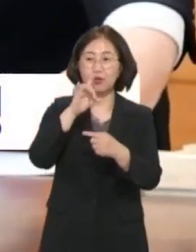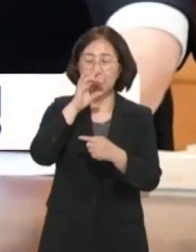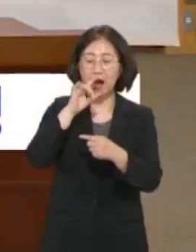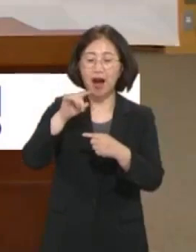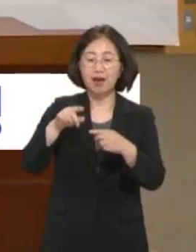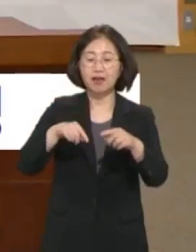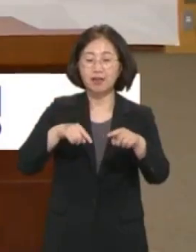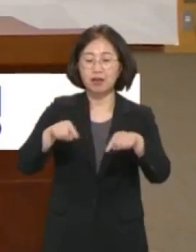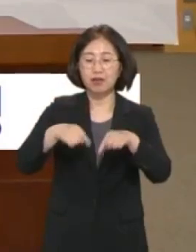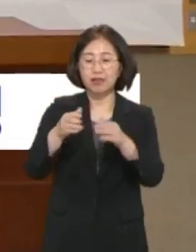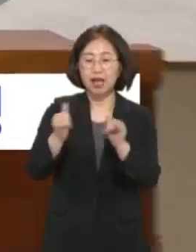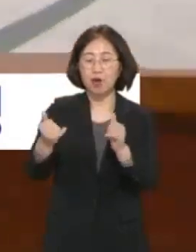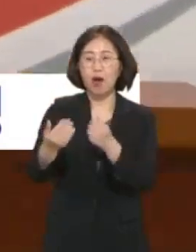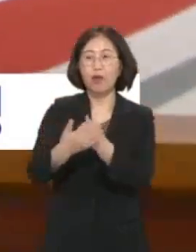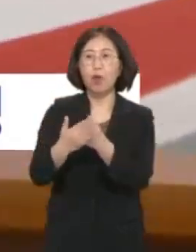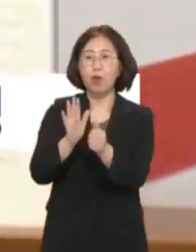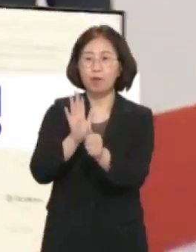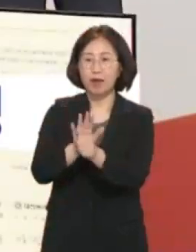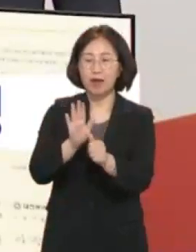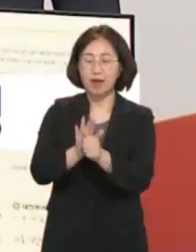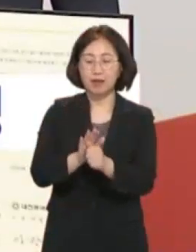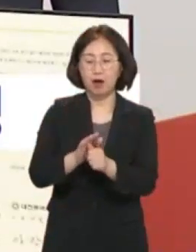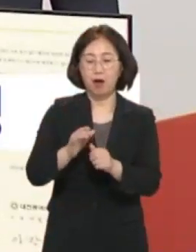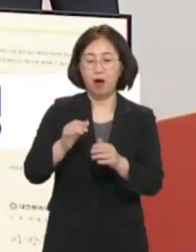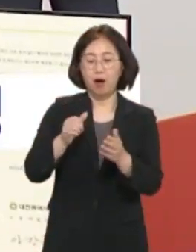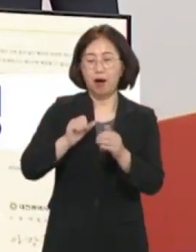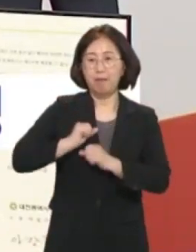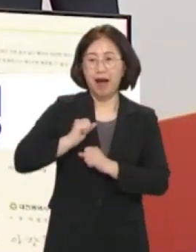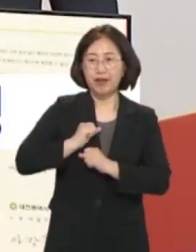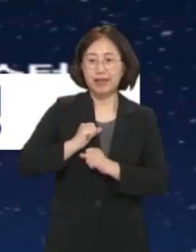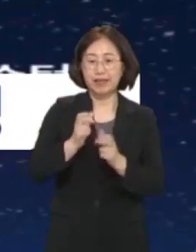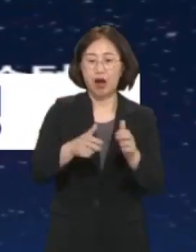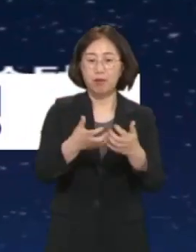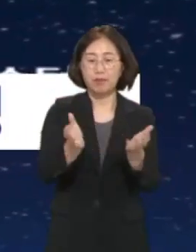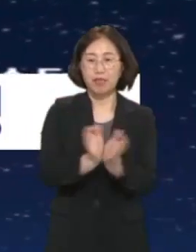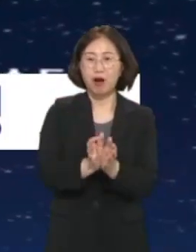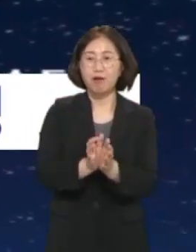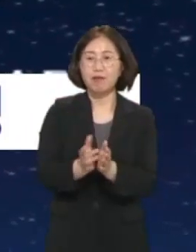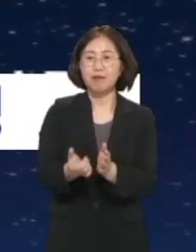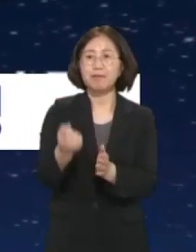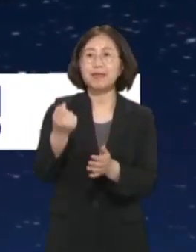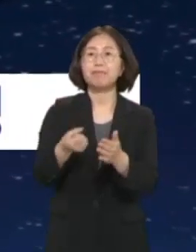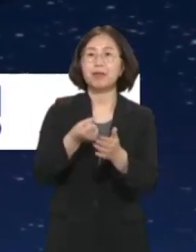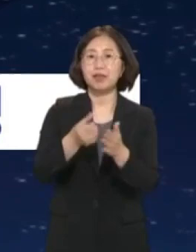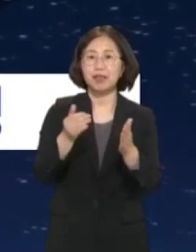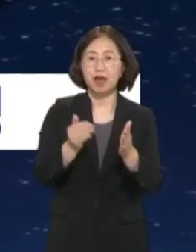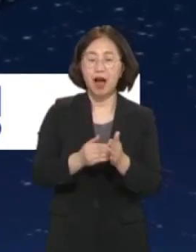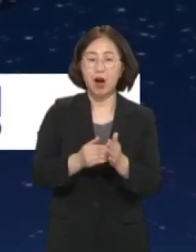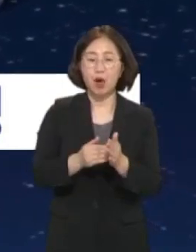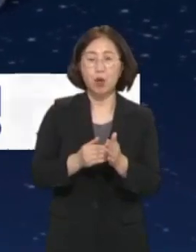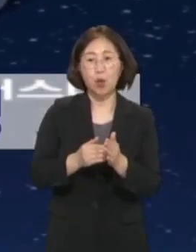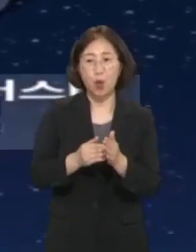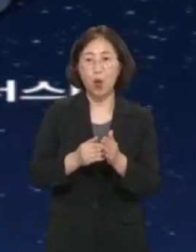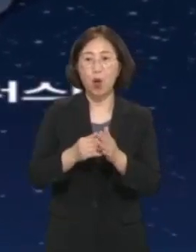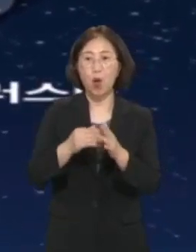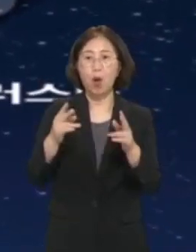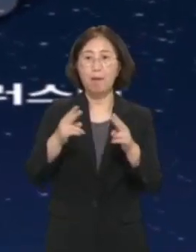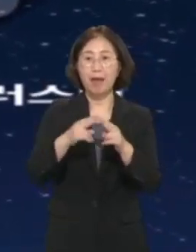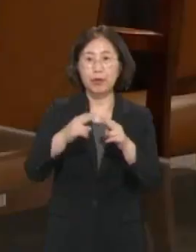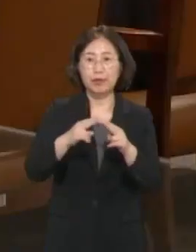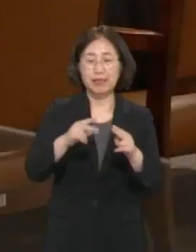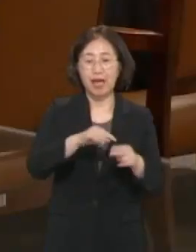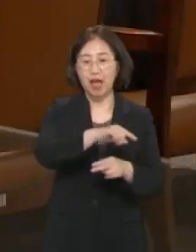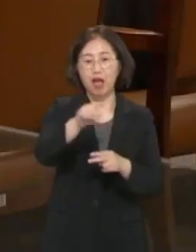교감을 통해 방위사업청 조기 이전을 확정 믿고 대전을 포함한 우주산업 클러스터 삼각체제도 공직화